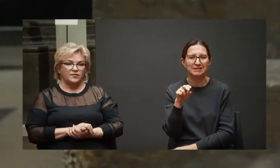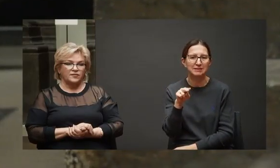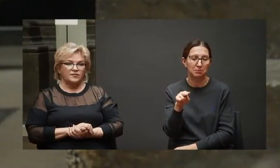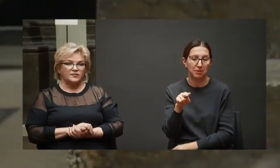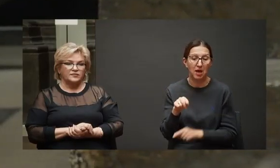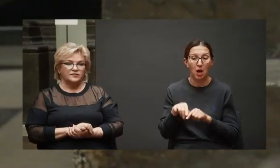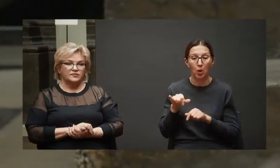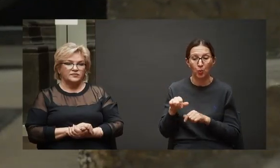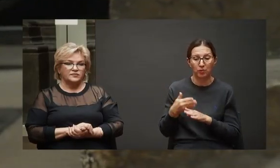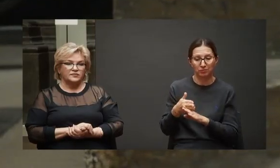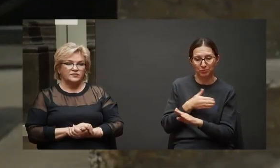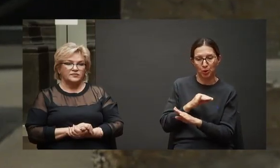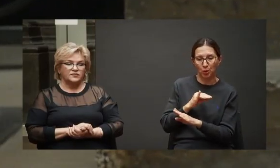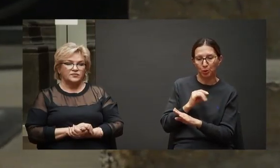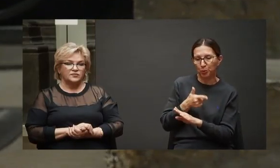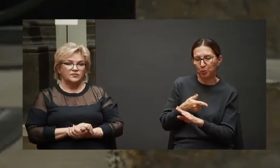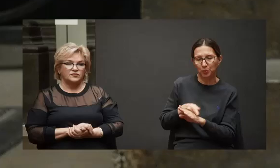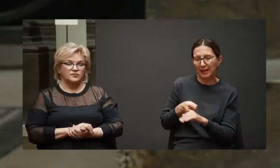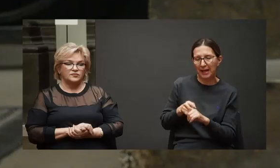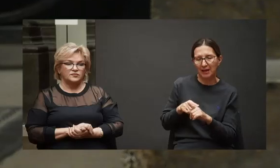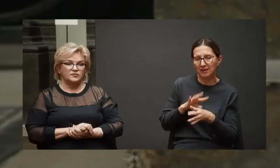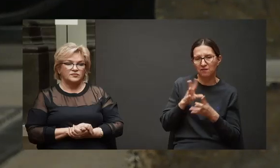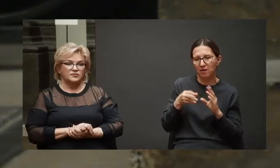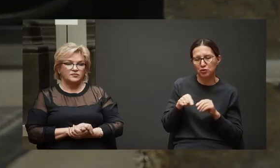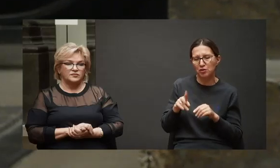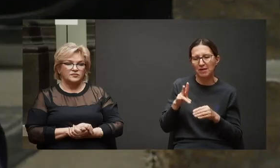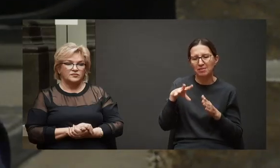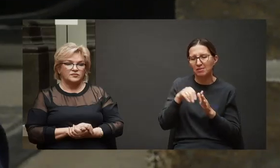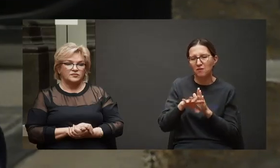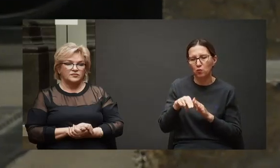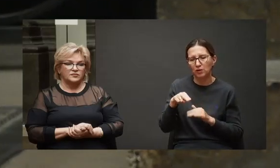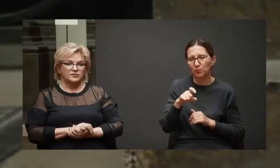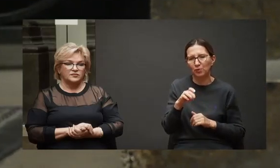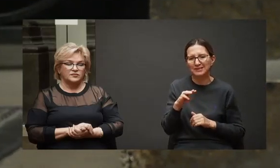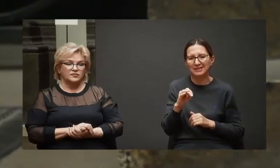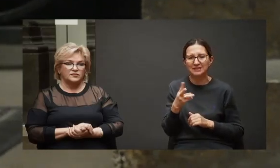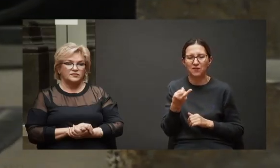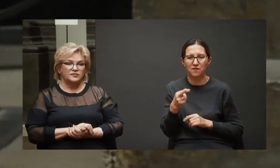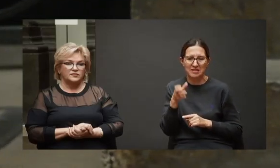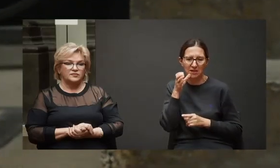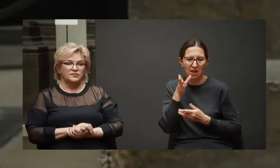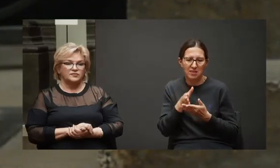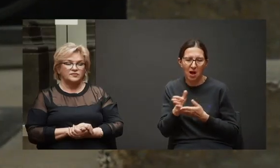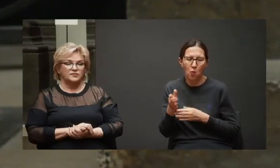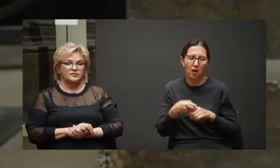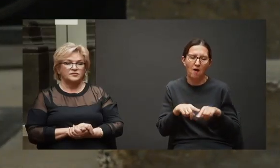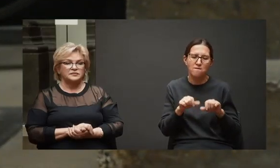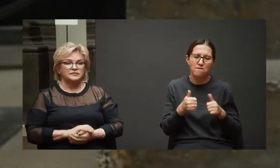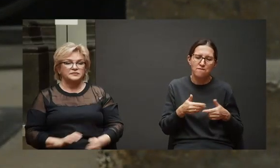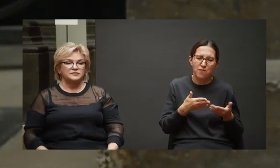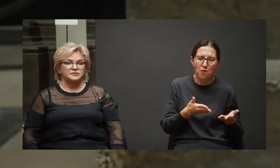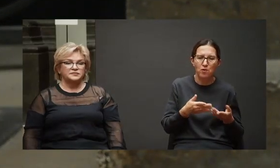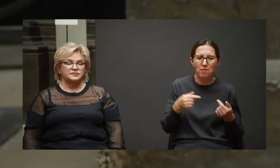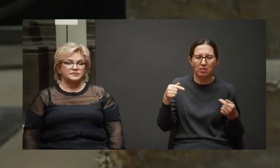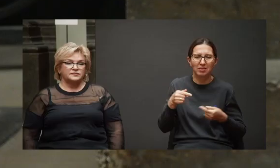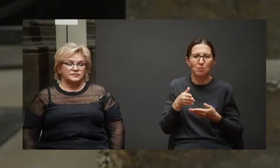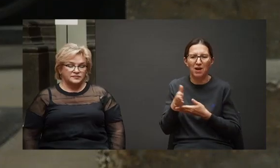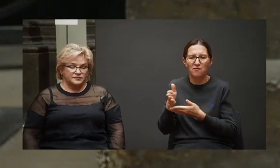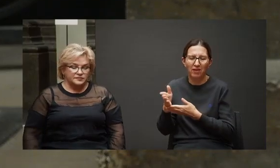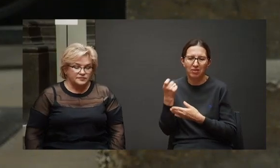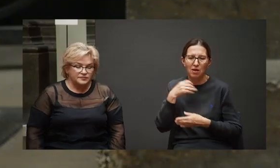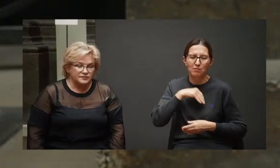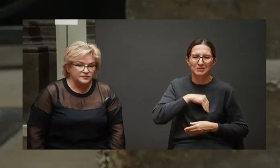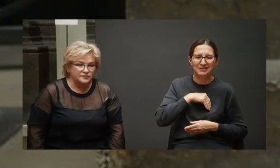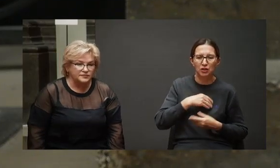Юнга это далеко от позитивистской науки, это такая вот форма или канал для направления